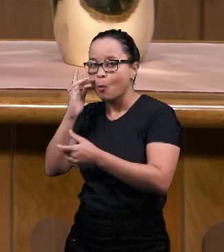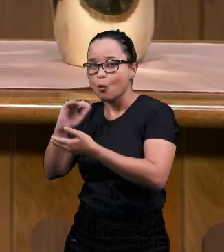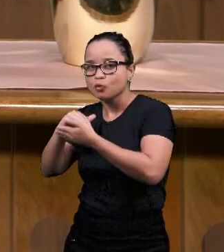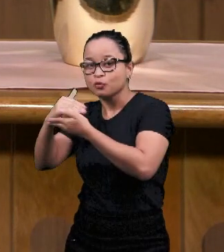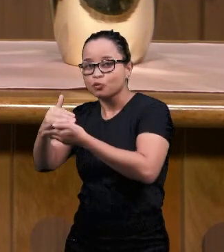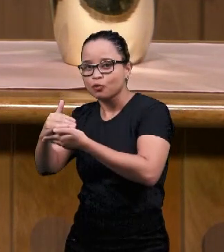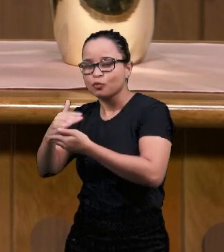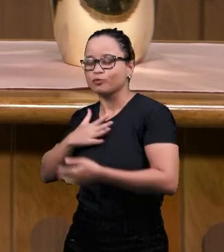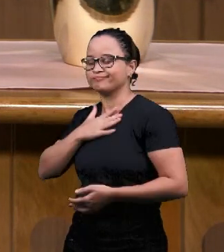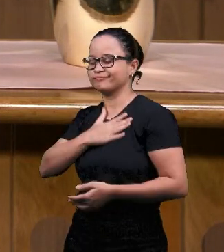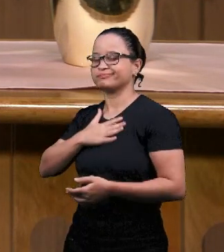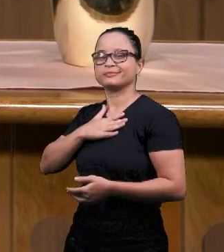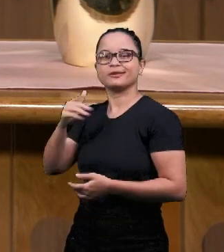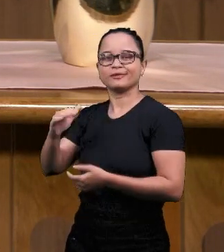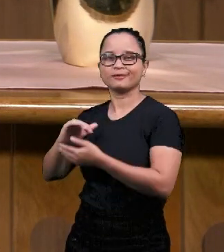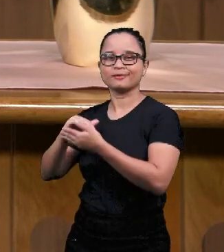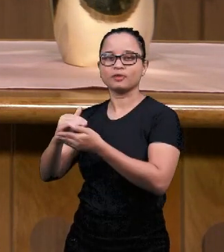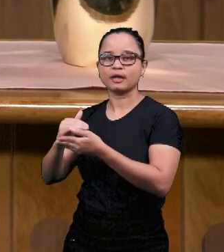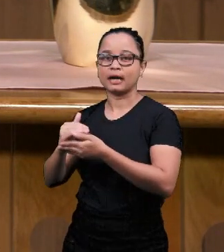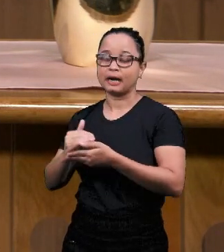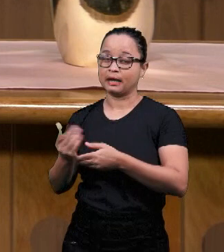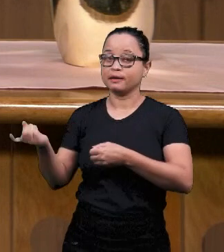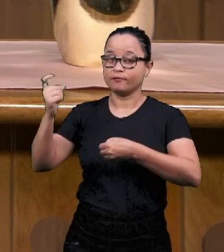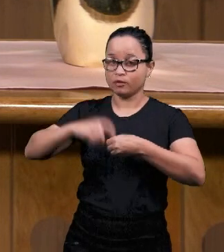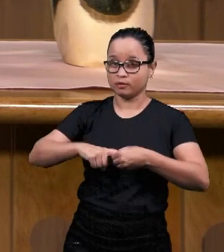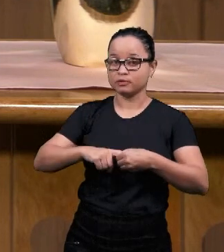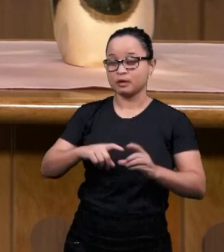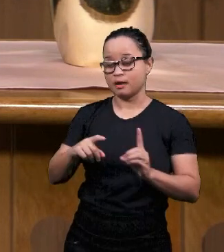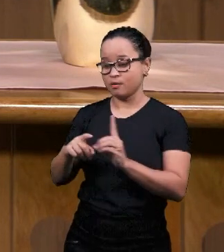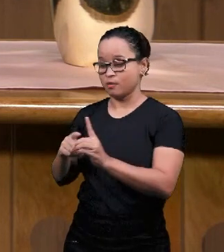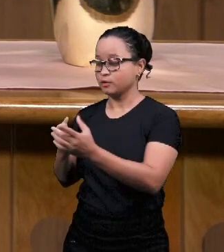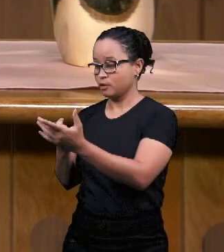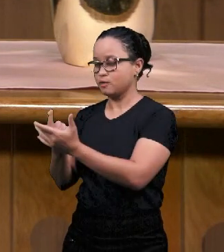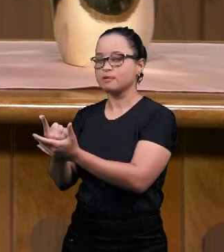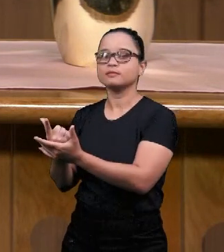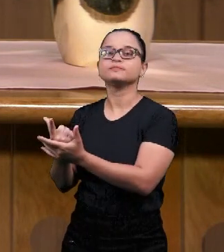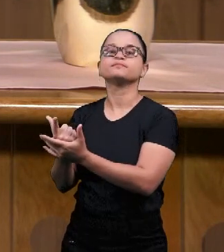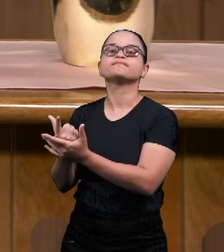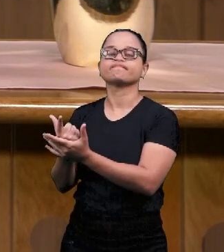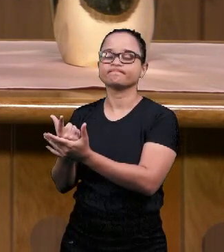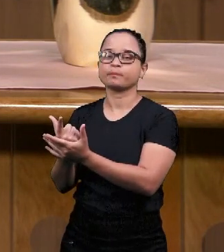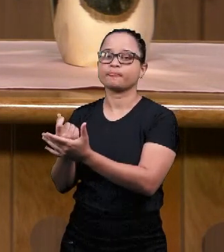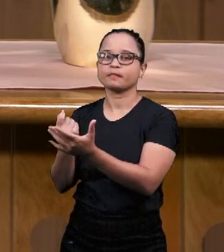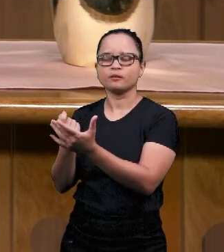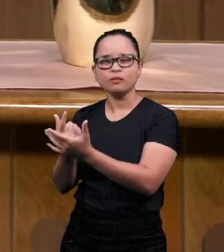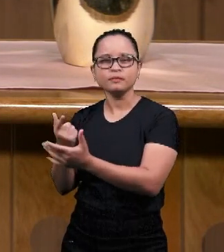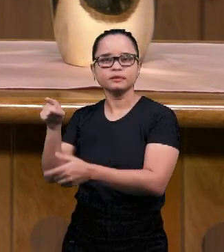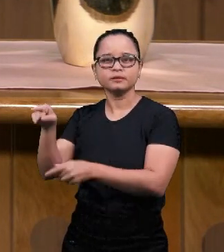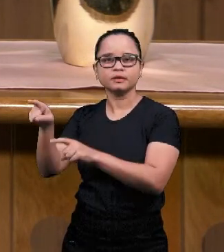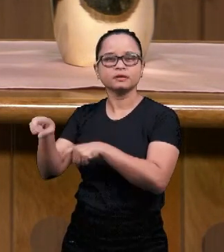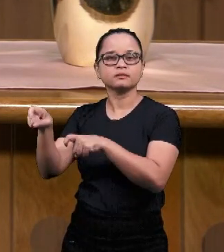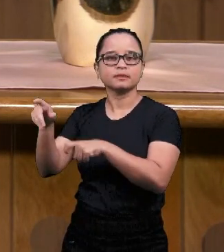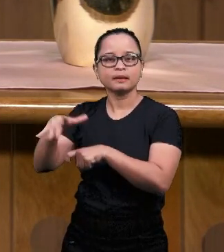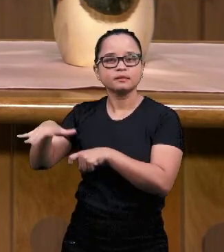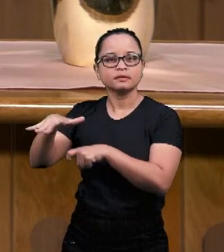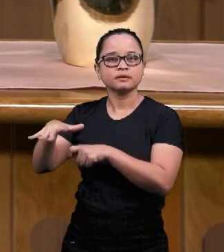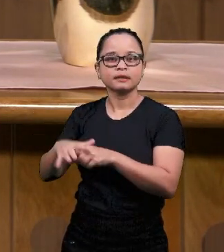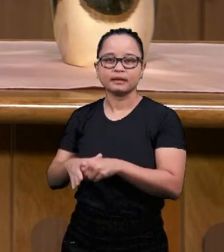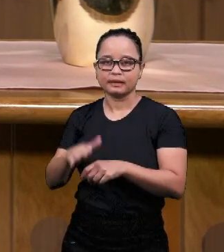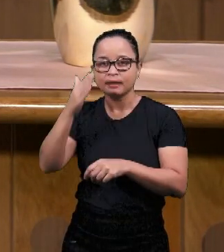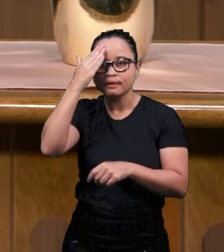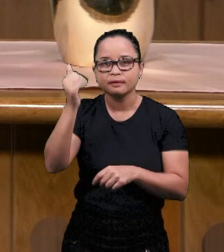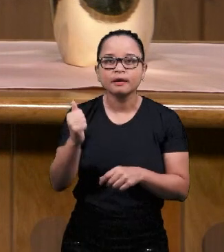ему иметь это сокровище, наслаждаться этим сокровищем, и он возвращается и покупает поле